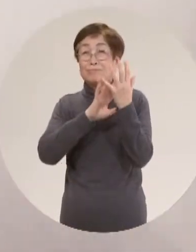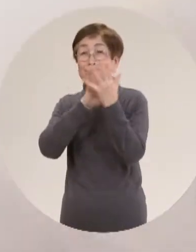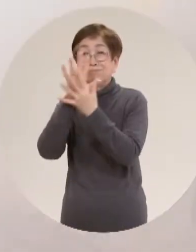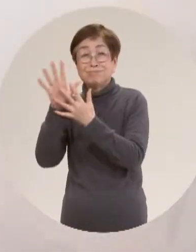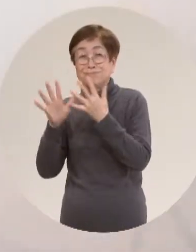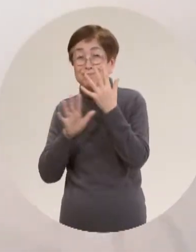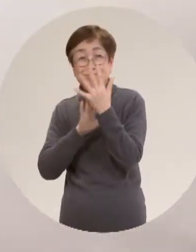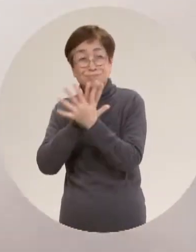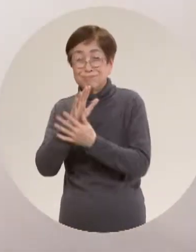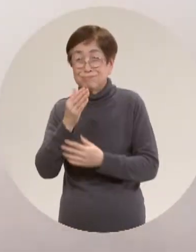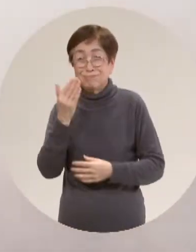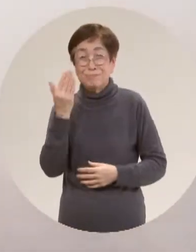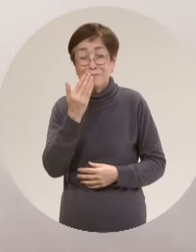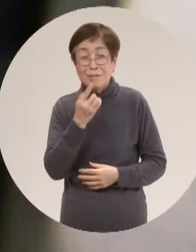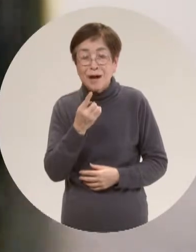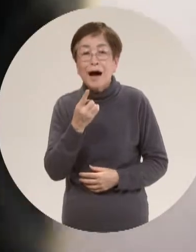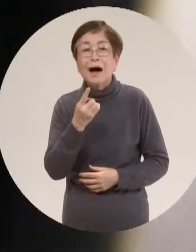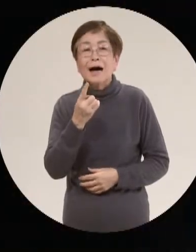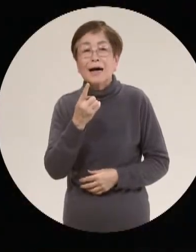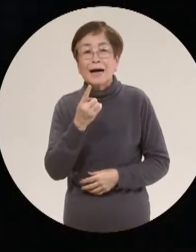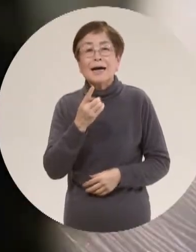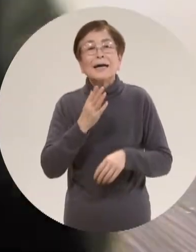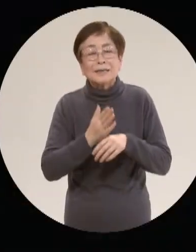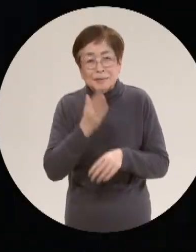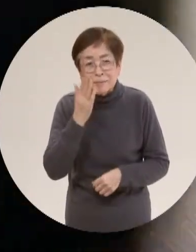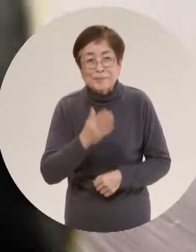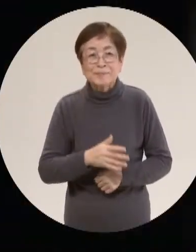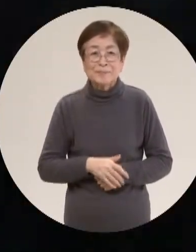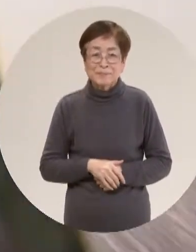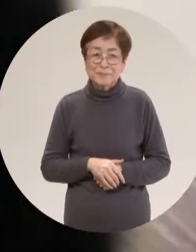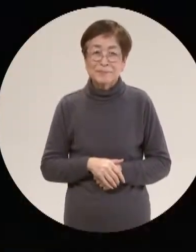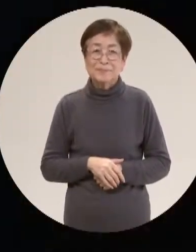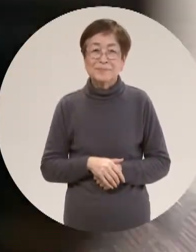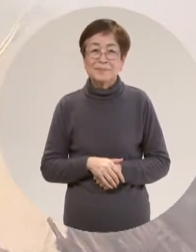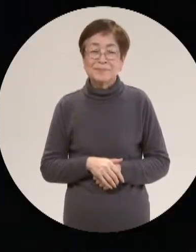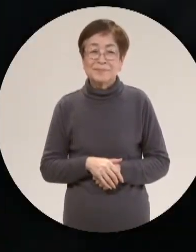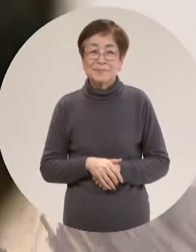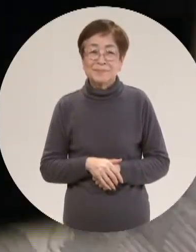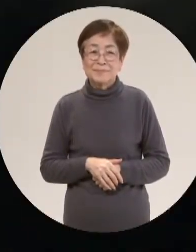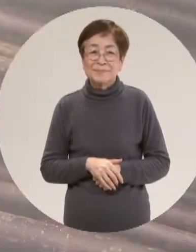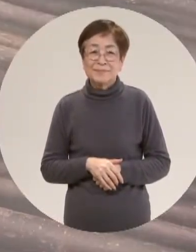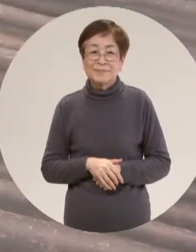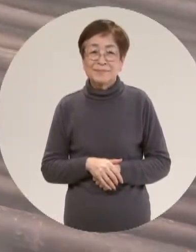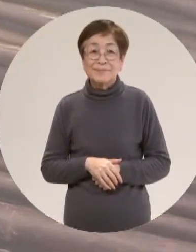うわすっごい湯気、カメラのレンズ真っ白。あ、はい、ありがとう。